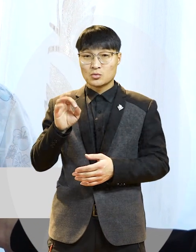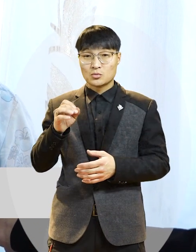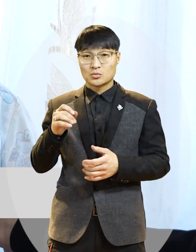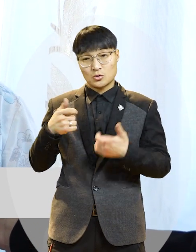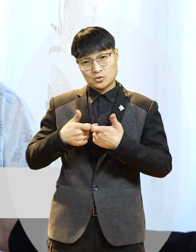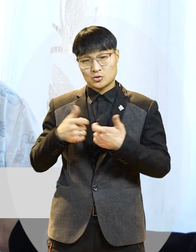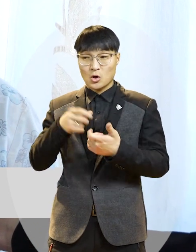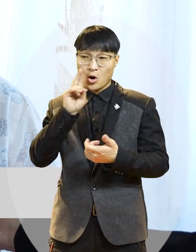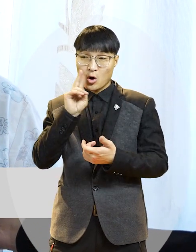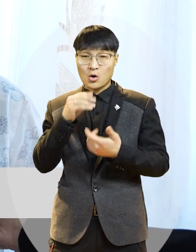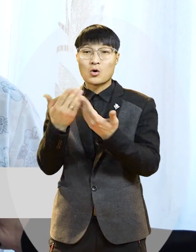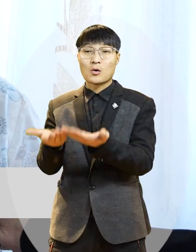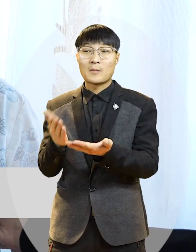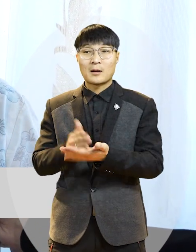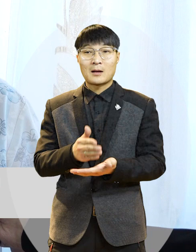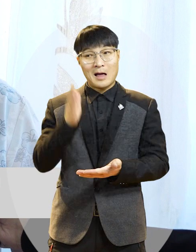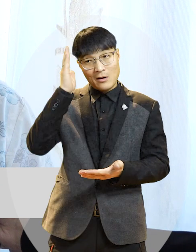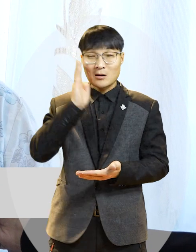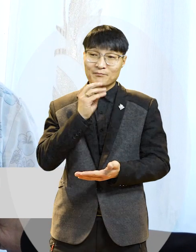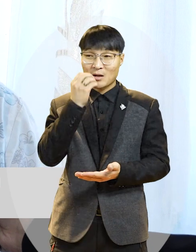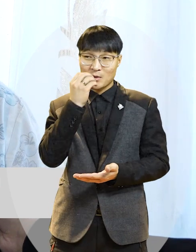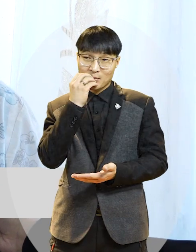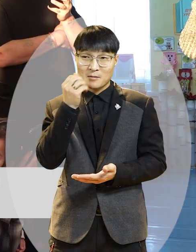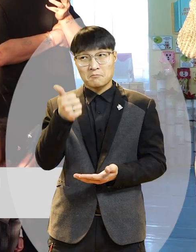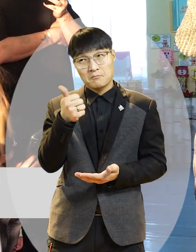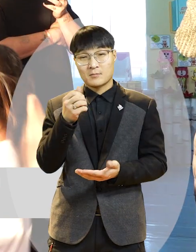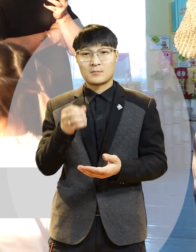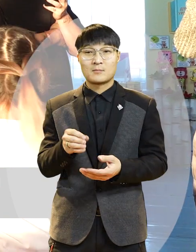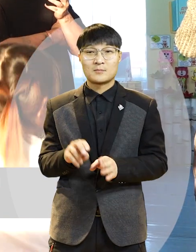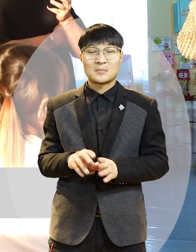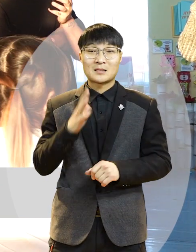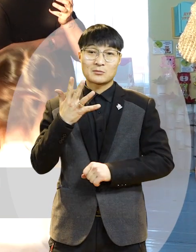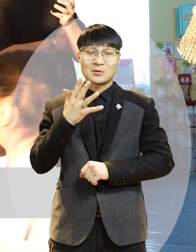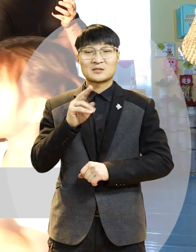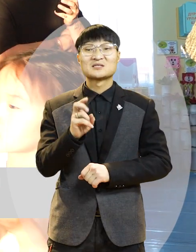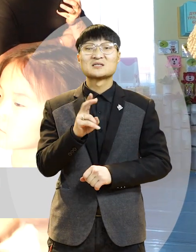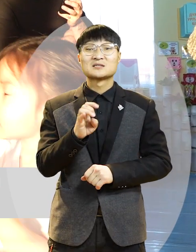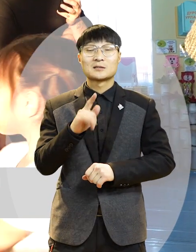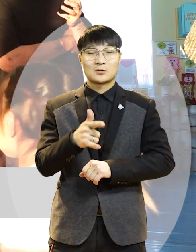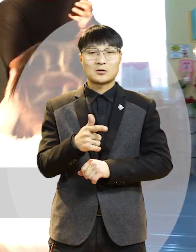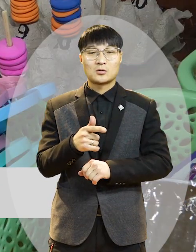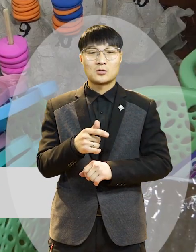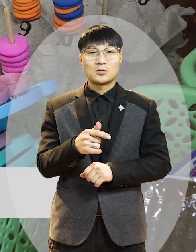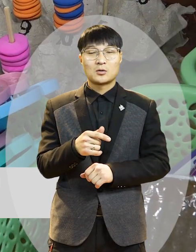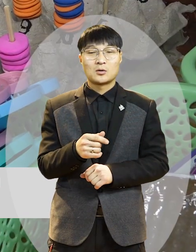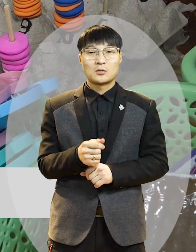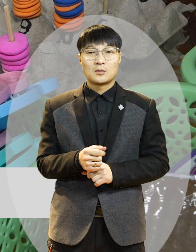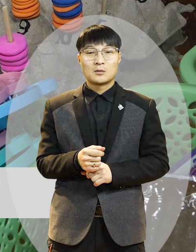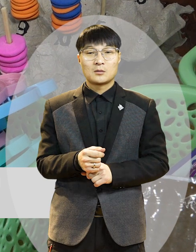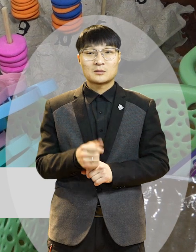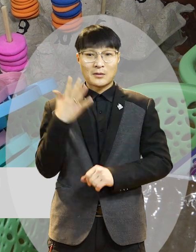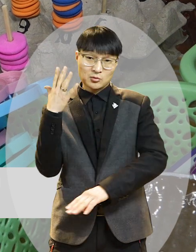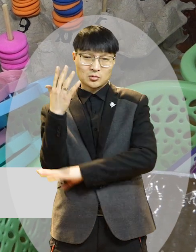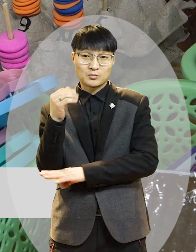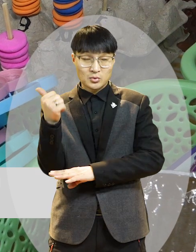байдаг. Та нар бол өөрсдөө бас амтлаад үтсэн ч болно. Яг тиймэрээ. 5 дугаар цэцэрлэг 2018 оноос хойш баасан гараг бүрийг хөдөлмөрийн